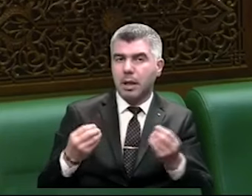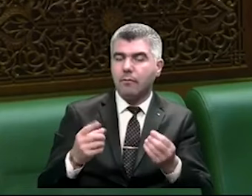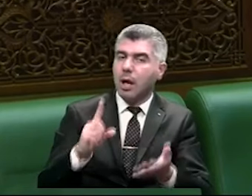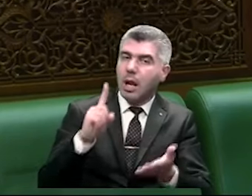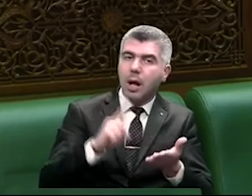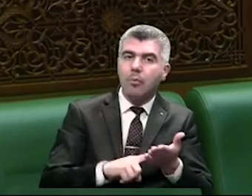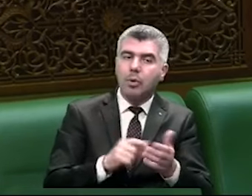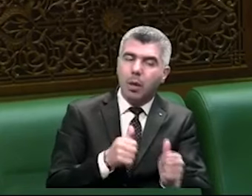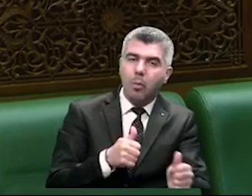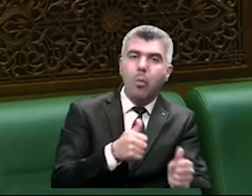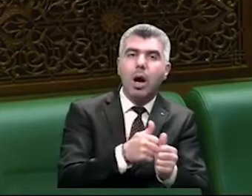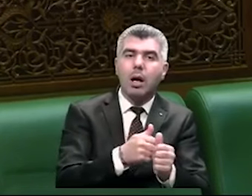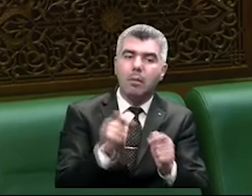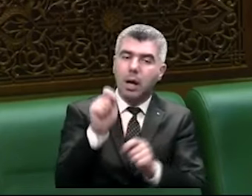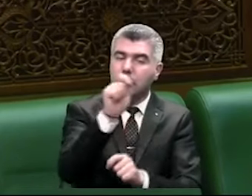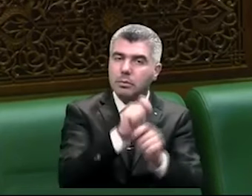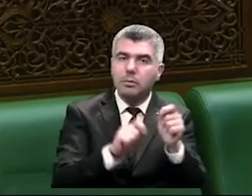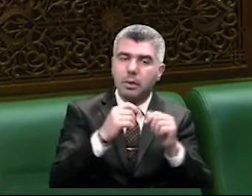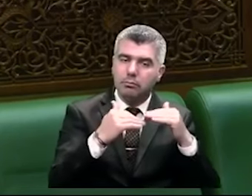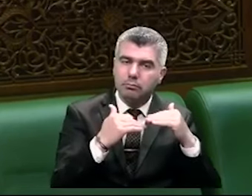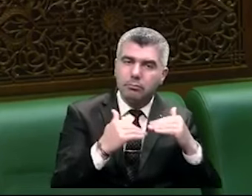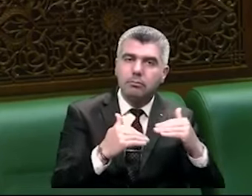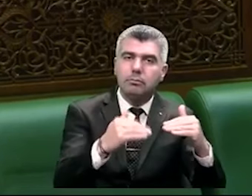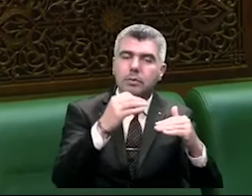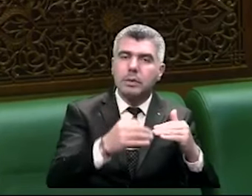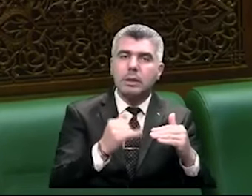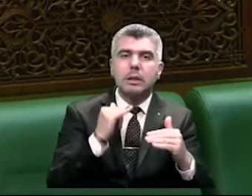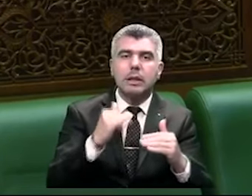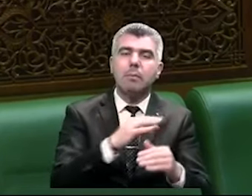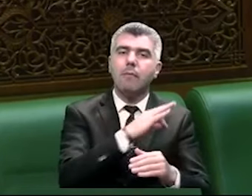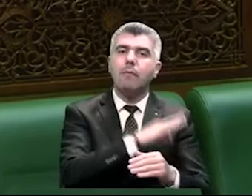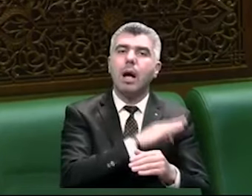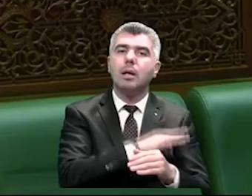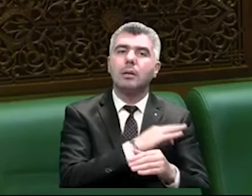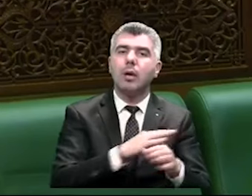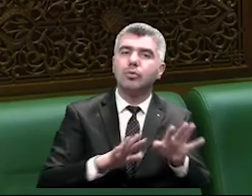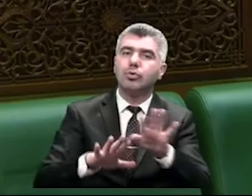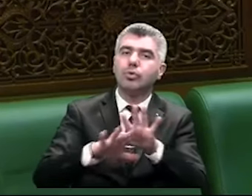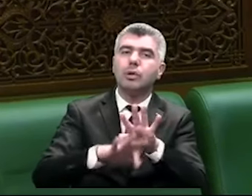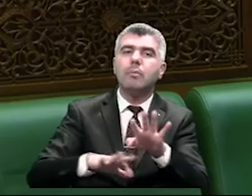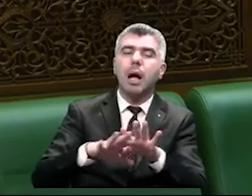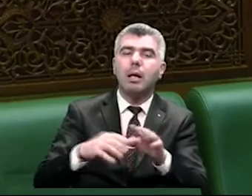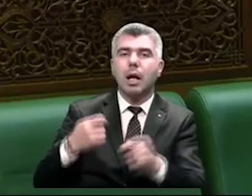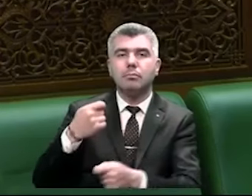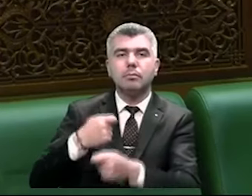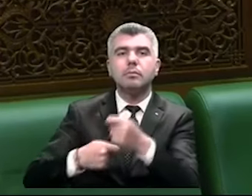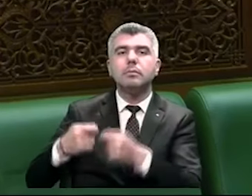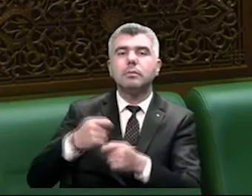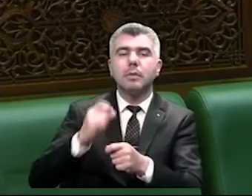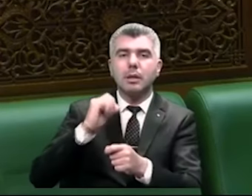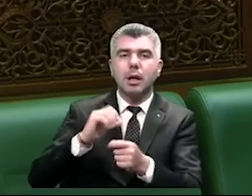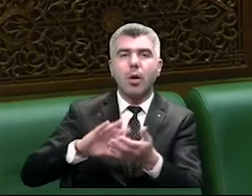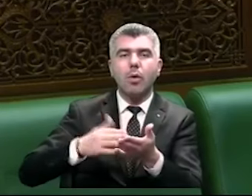من مواكبه هذه الاعطاب حتى تكون فعلا ذات منفعه اجتماعيه واقتصاديه وتنح بها